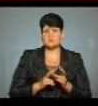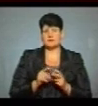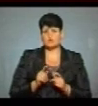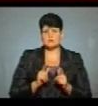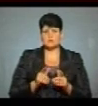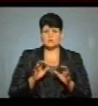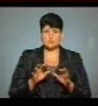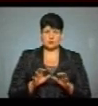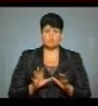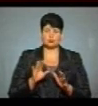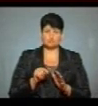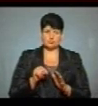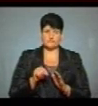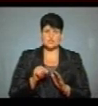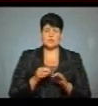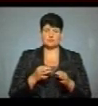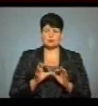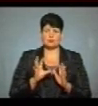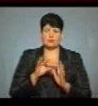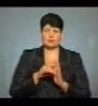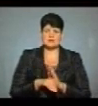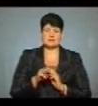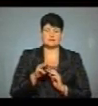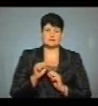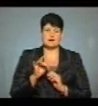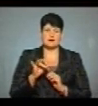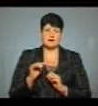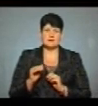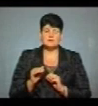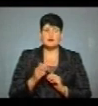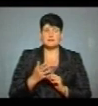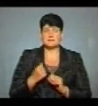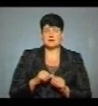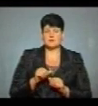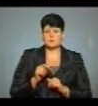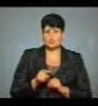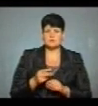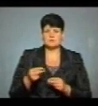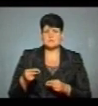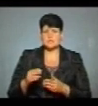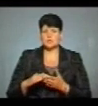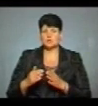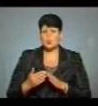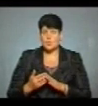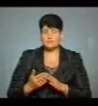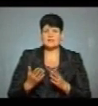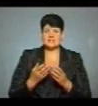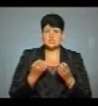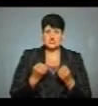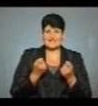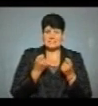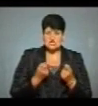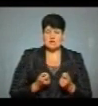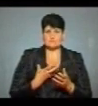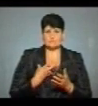згідно законодавства, буде в тій сумі, яка дозволена, включена в тариф. Але крім того, ми зараз ще уклали договір, який значно дешевший по